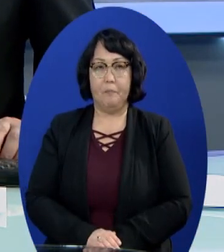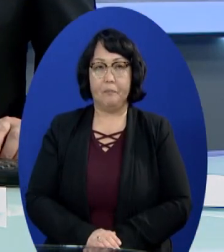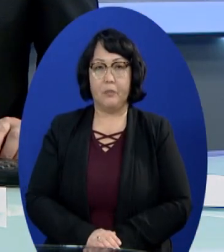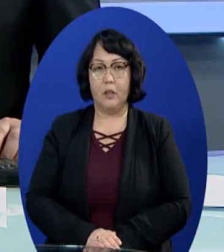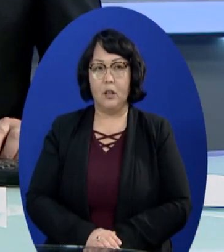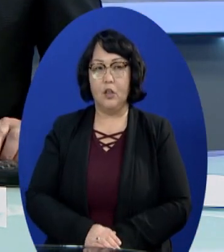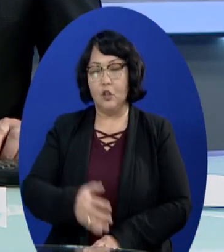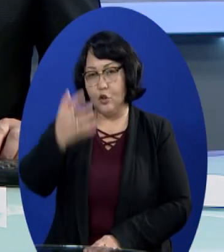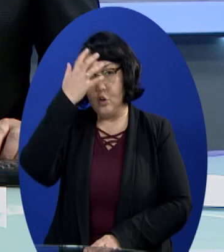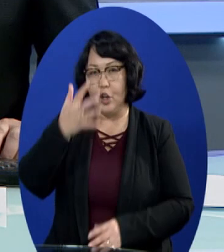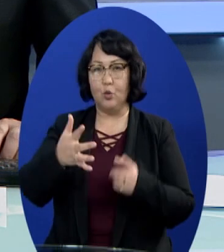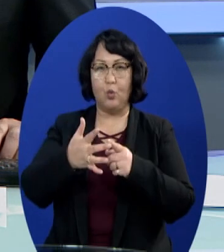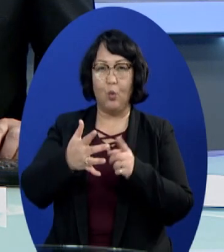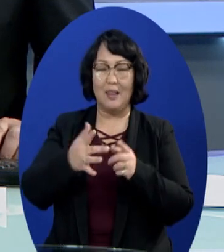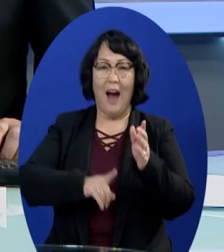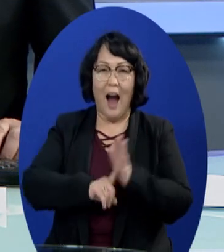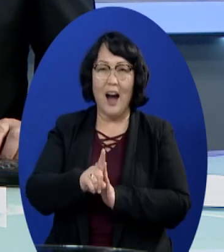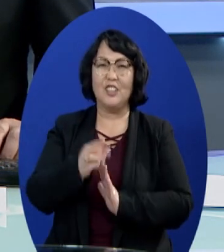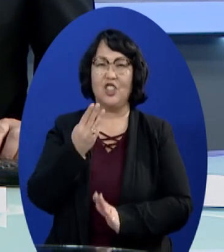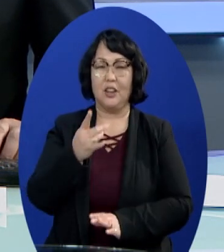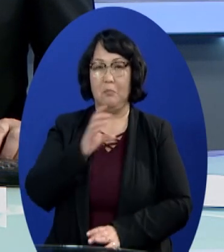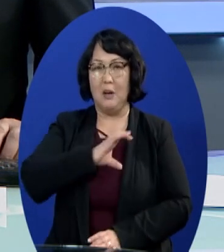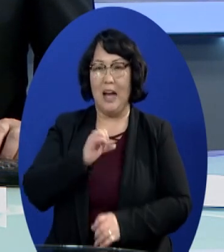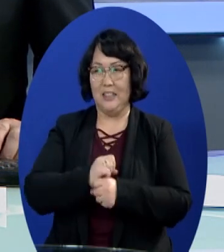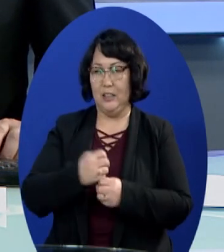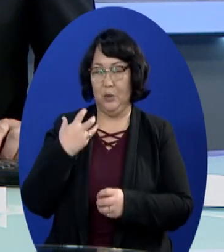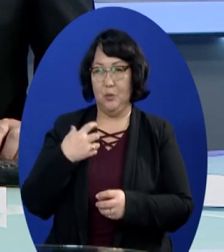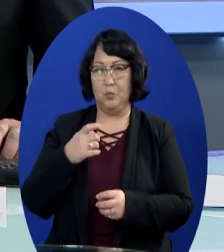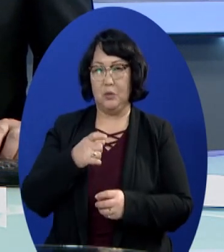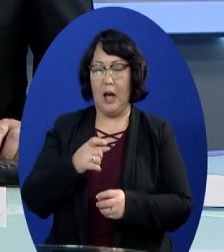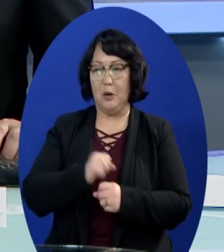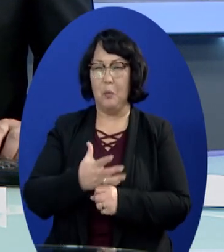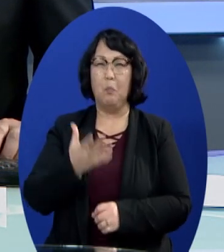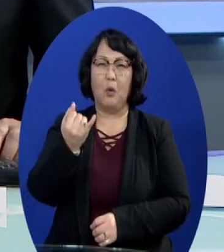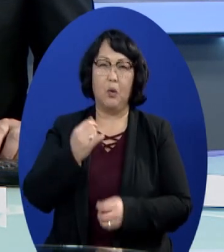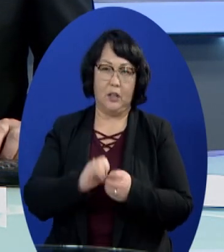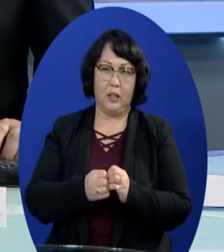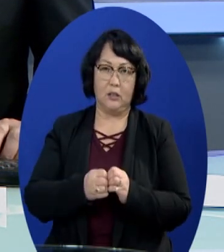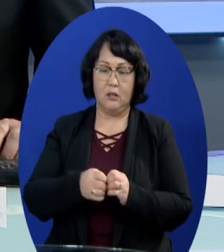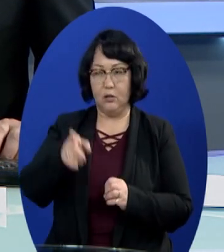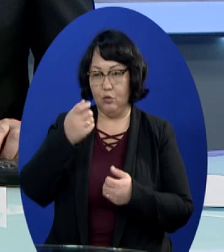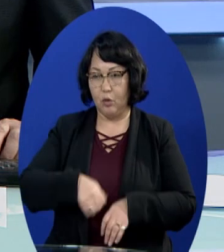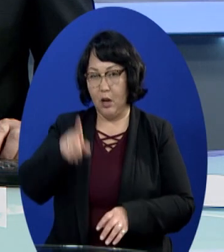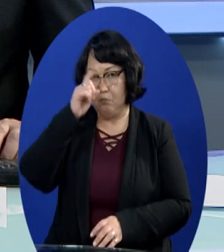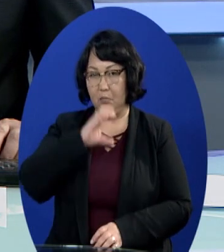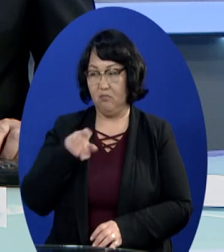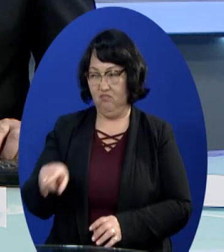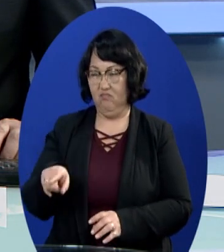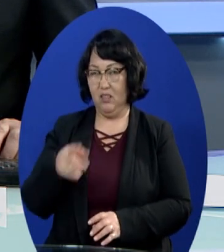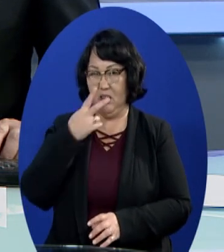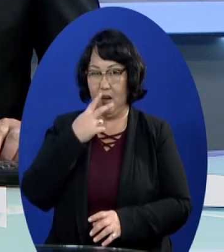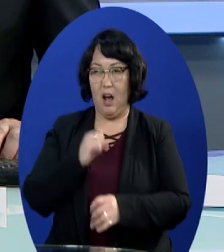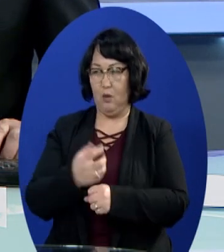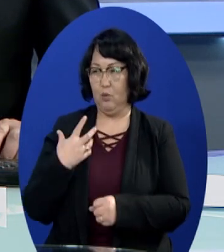Төрийн дунд болон анхан шатны байгууллагад ажиллагчдын зарим хайнга хариуцлагагүй үйл ажиллагааг өргөө амарч газардуулсан үйл явдал нотлоо гэж олон хүн өнөөдөр шүүмжилж байгаа юм